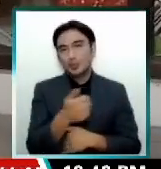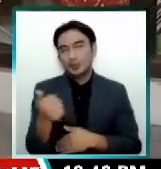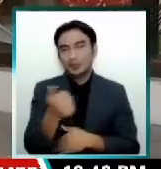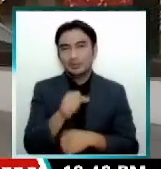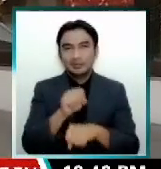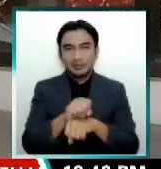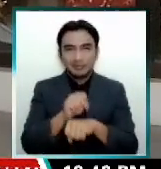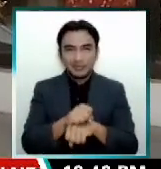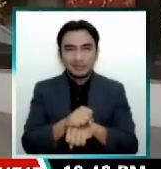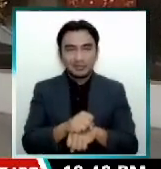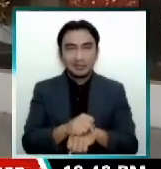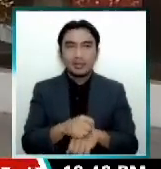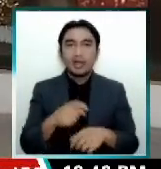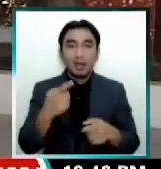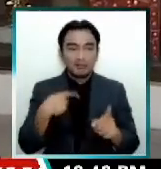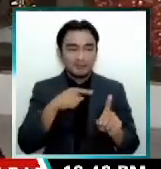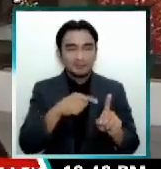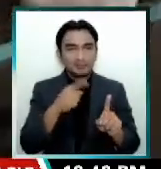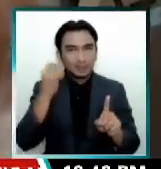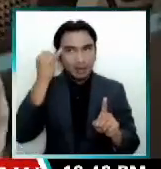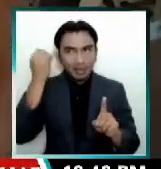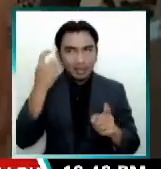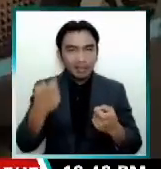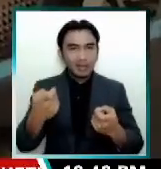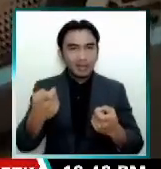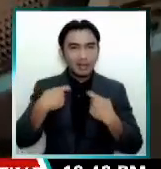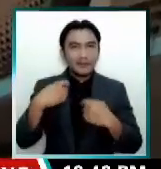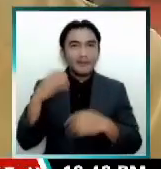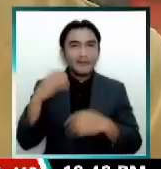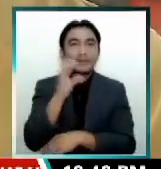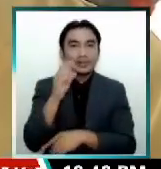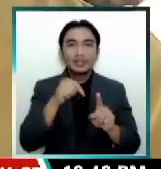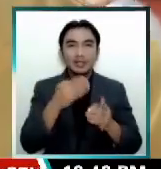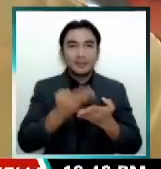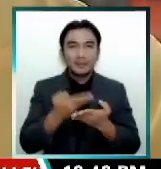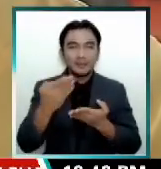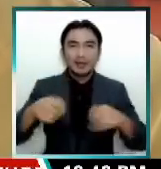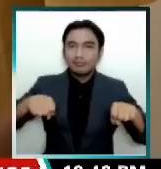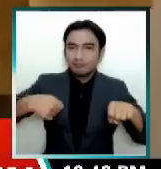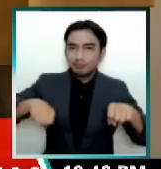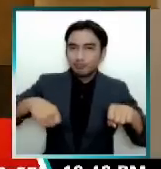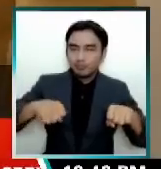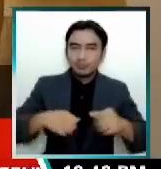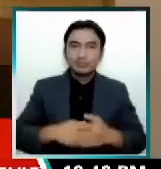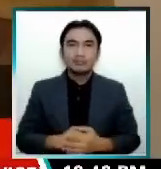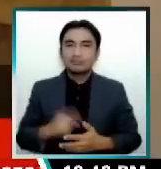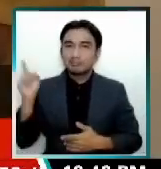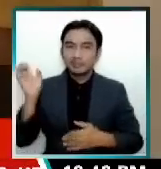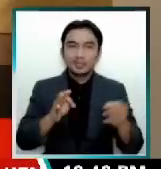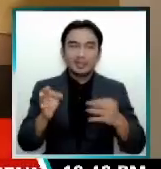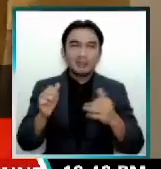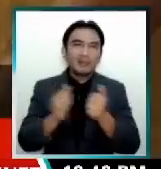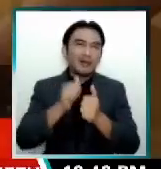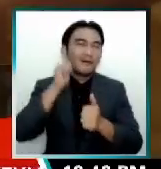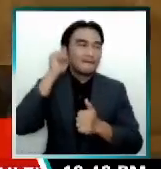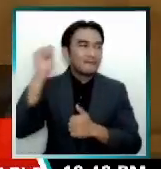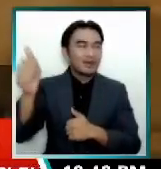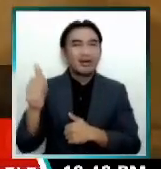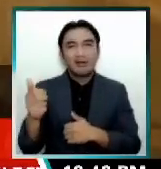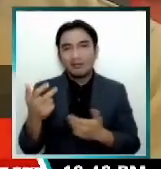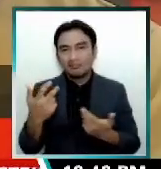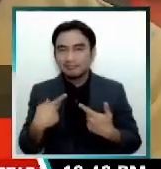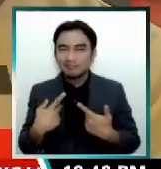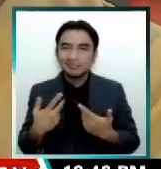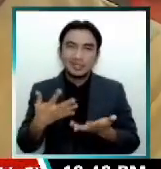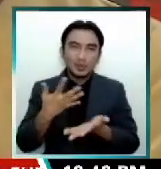naman bilang regalo sa sarili ngayong magpapasko, bumili siya ng motor. Malayo yung inuwian ko, bali mas napapangastos sa budget